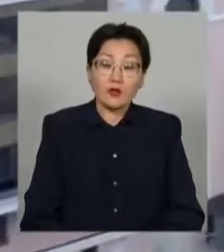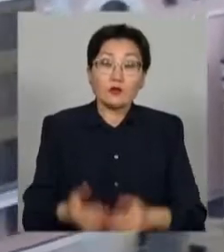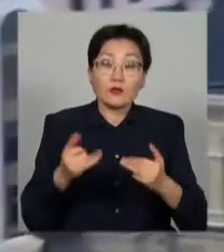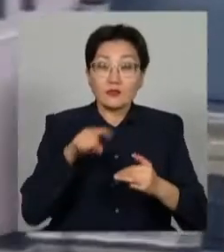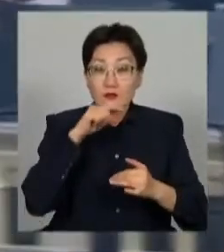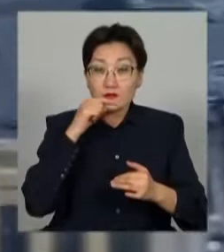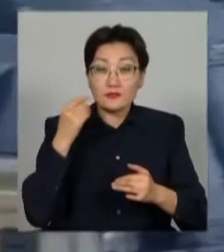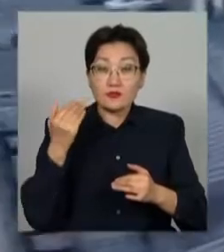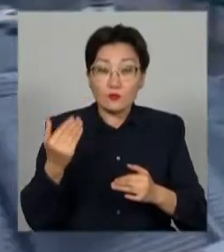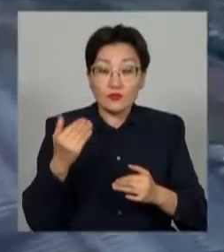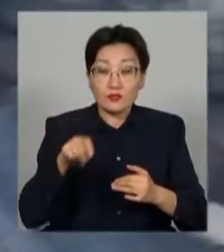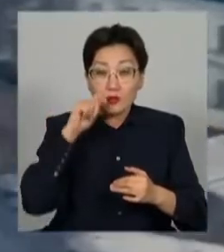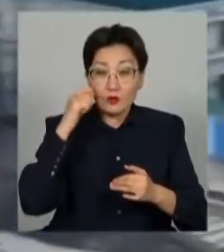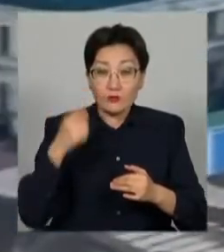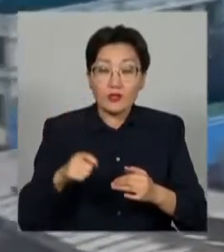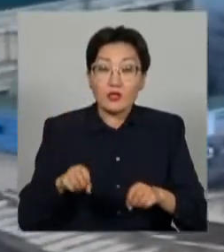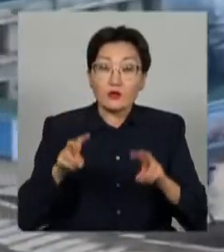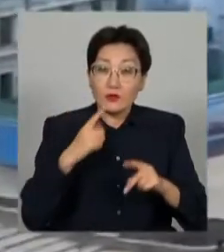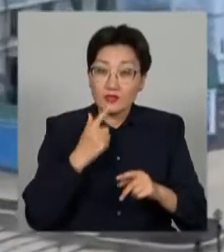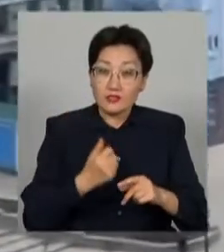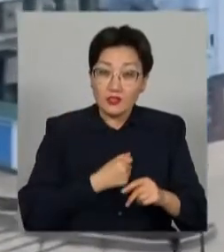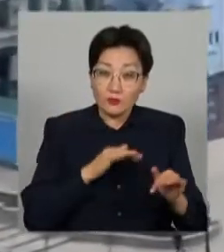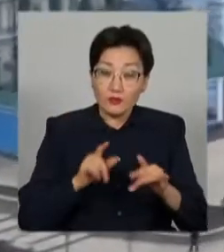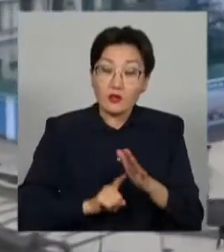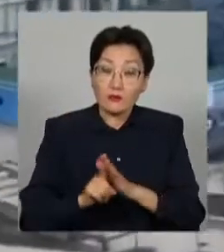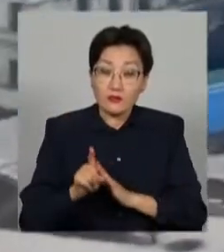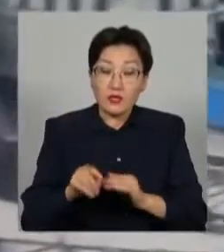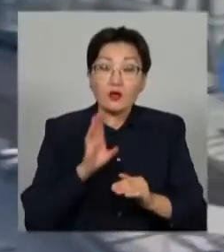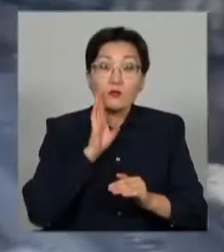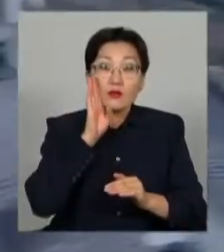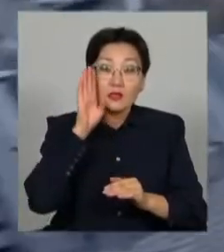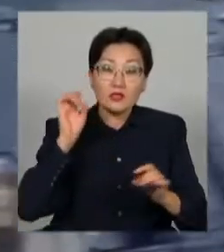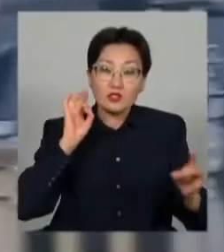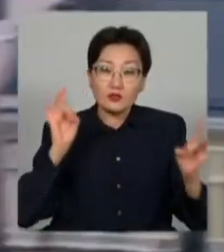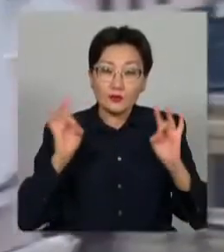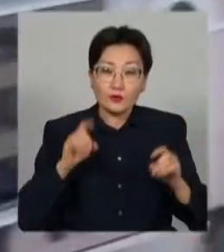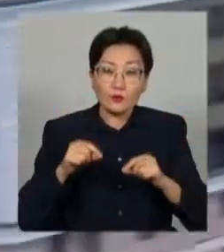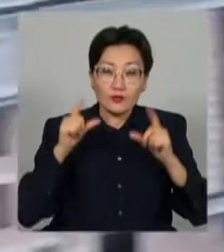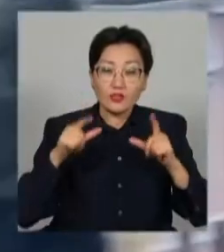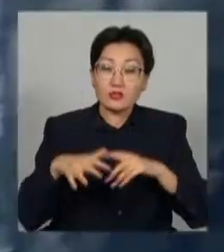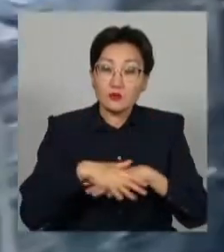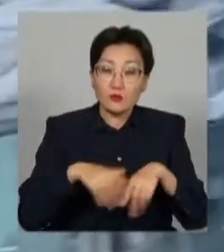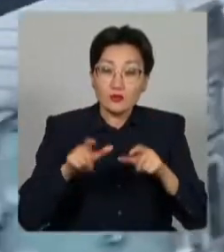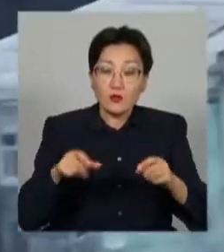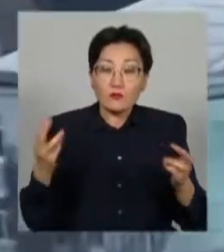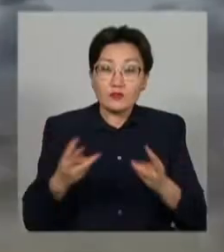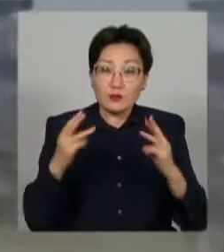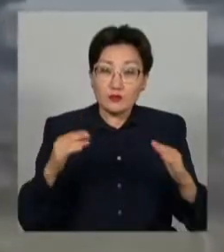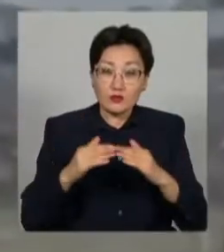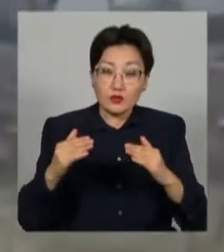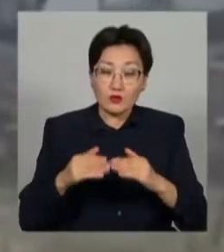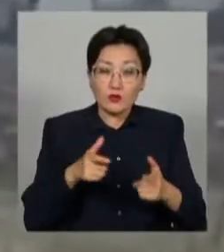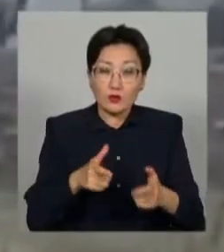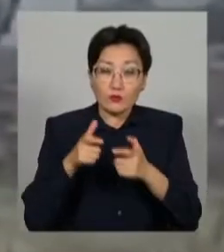Бүгін Ресей Федерациясы Украинада арнайы әскери операциясын бастады. Таңертеңнен дабыл даусымен оянған украиндықтар өртенген нысандар мен